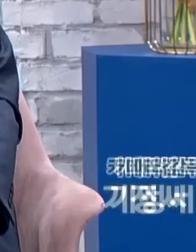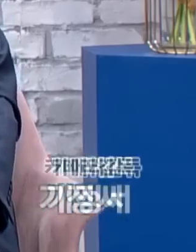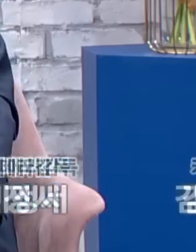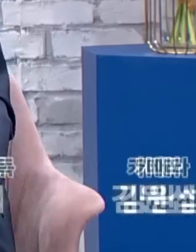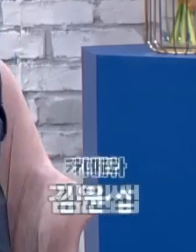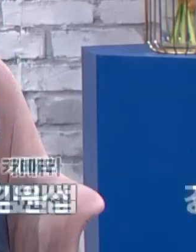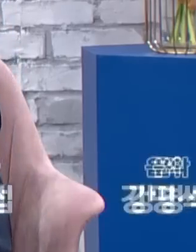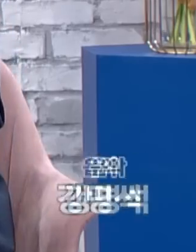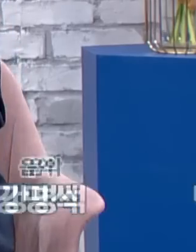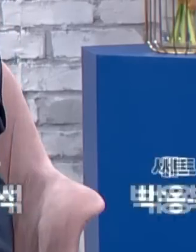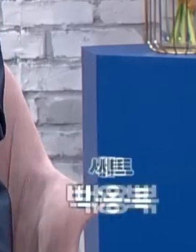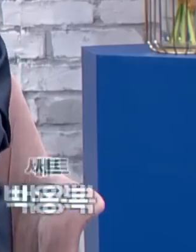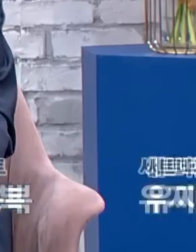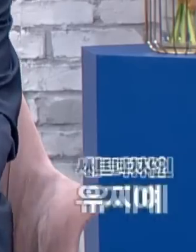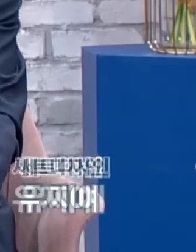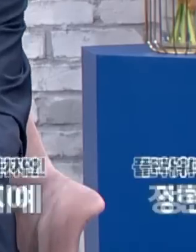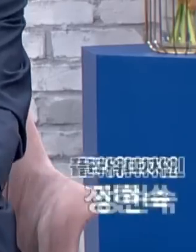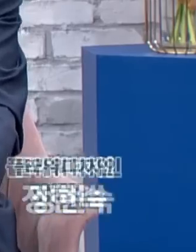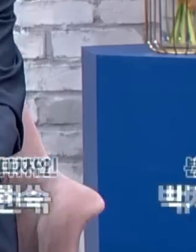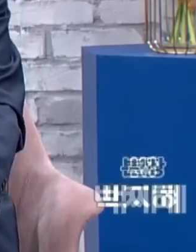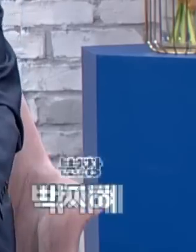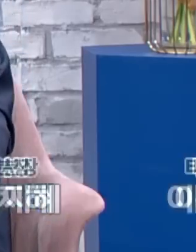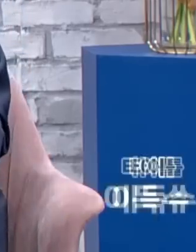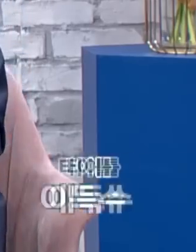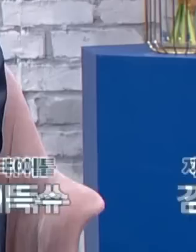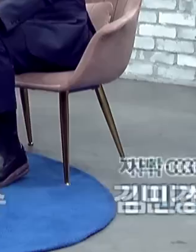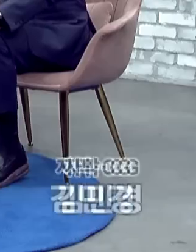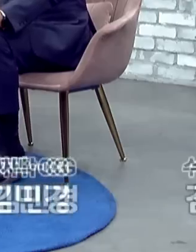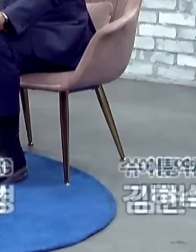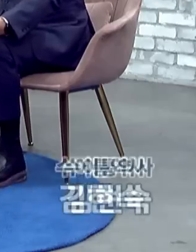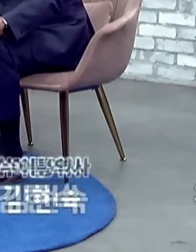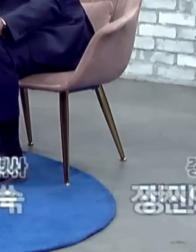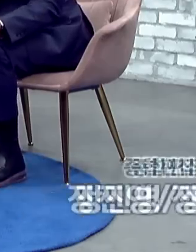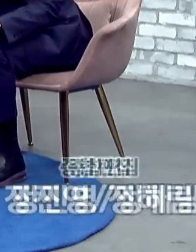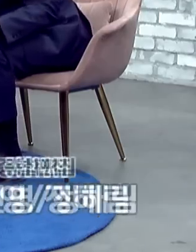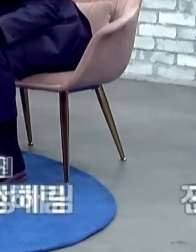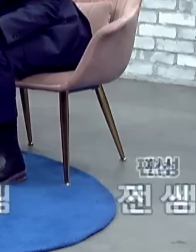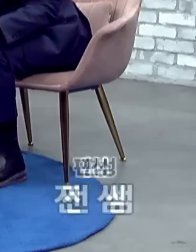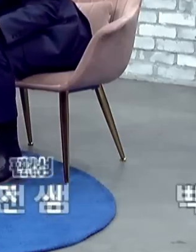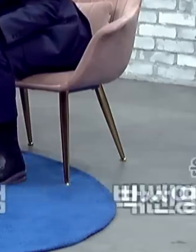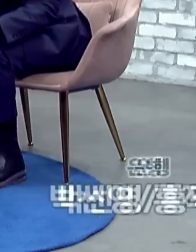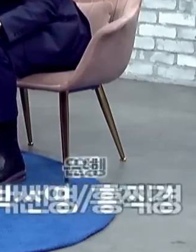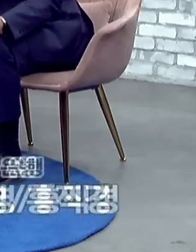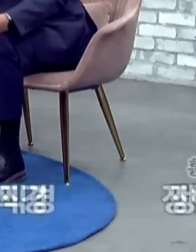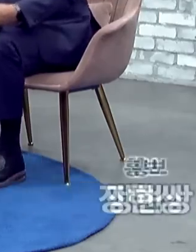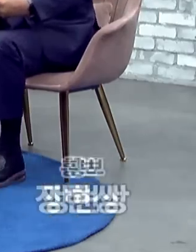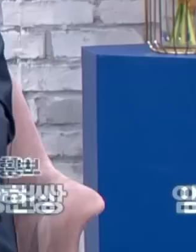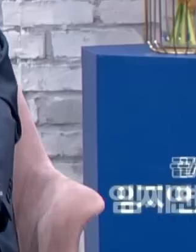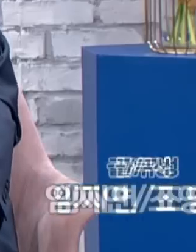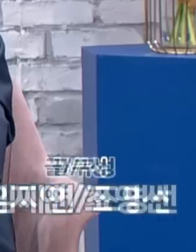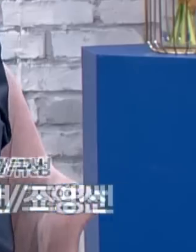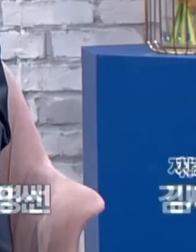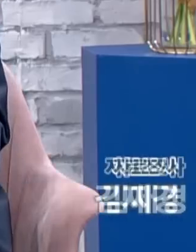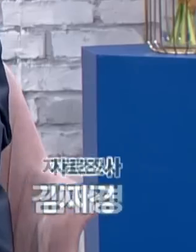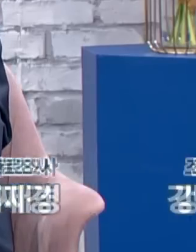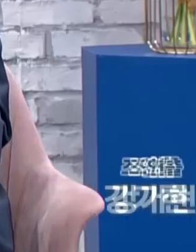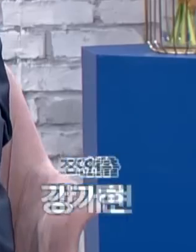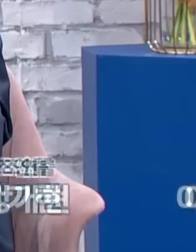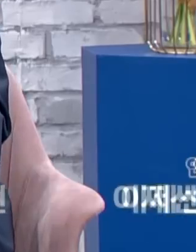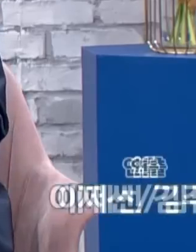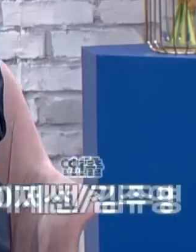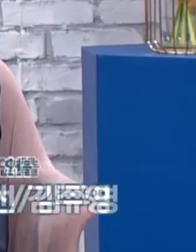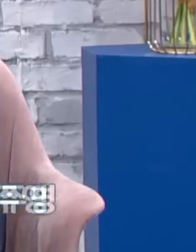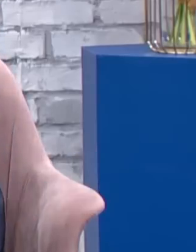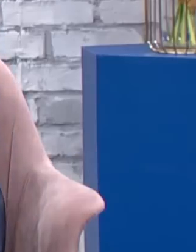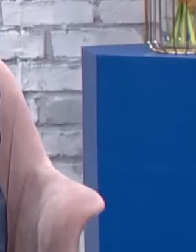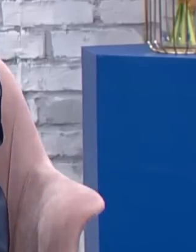CBMC 중앙회장으로 섬기시는 김영구 장로님 여기서 인사드릴게요. 네. 감사합니다. 네. 네. 감사합니다. 저희 CTS는